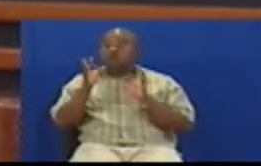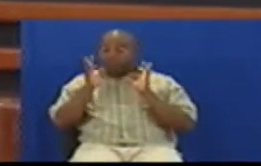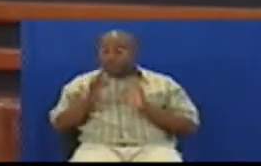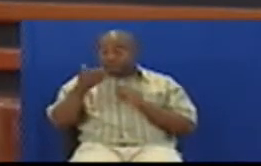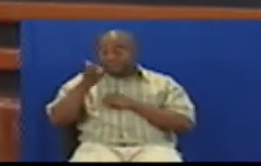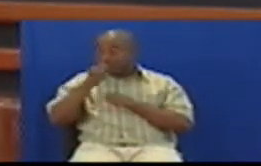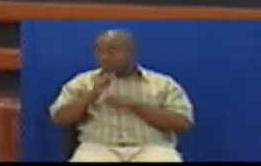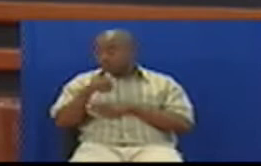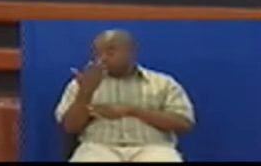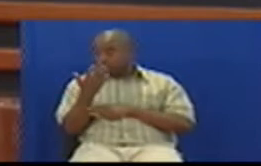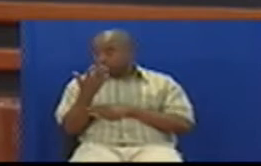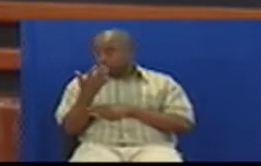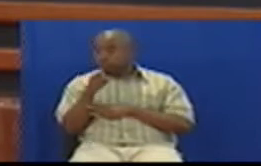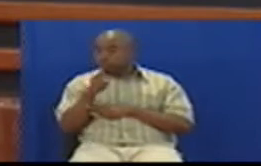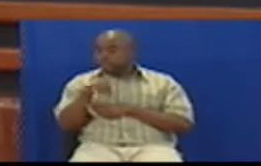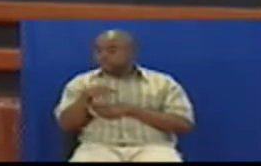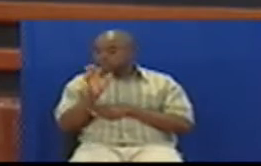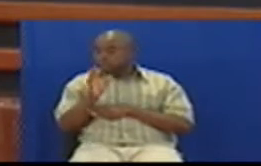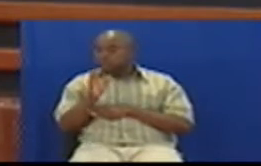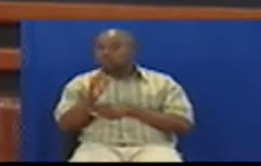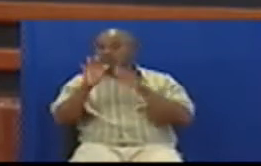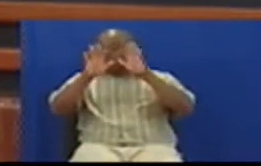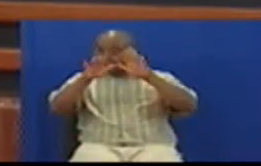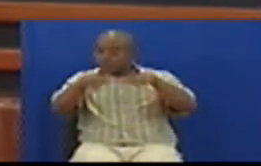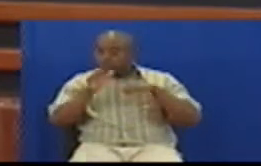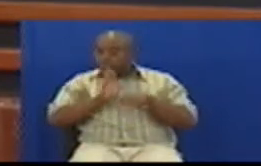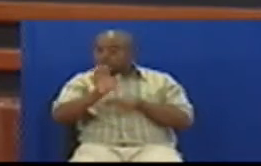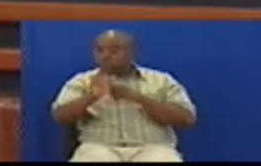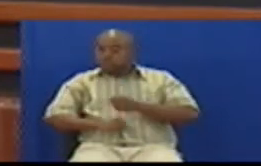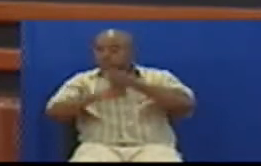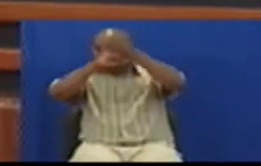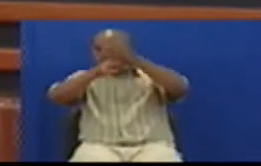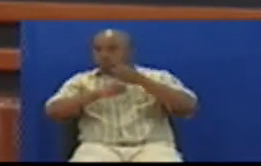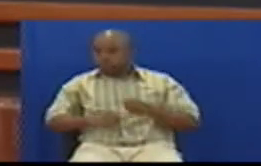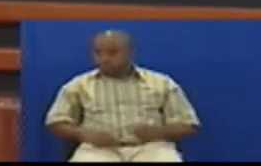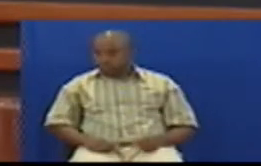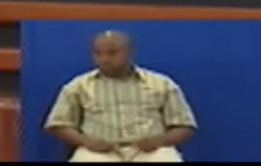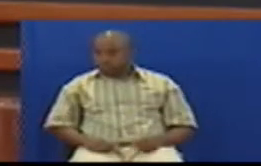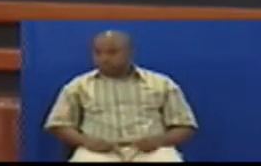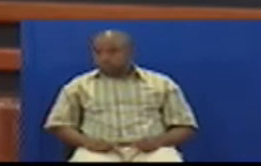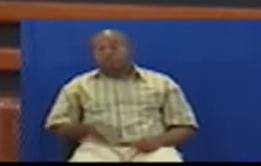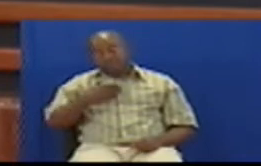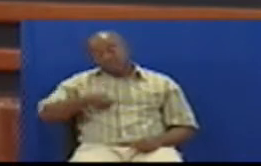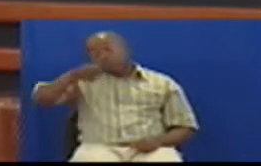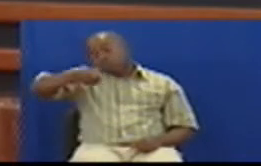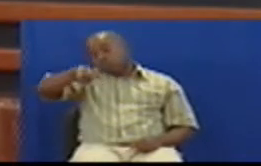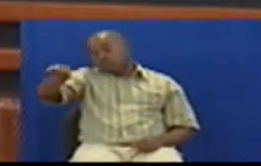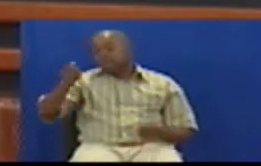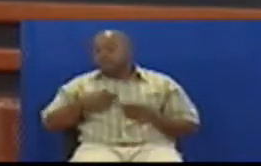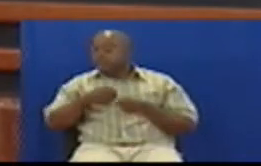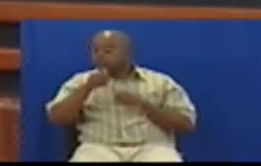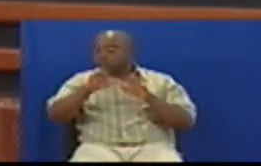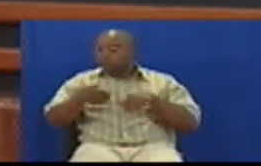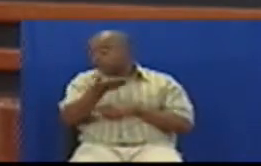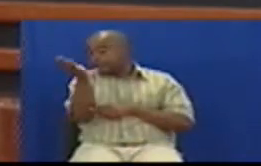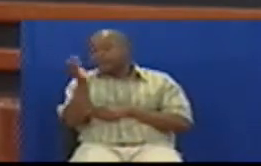tano yanatokana na kuunga mkono na bunge lako na kutekeleza yale ambayo bunge lako linastahili kufanya. Na kupongeza sana na pia kupongeza wabunge